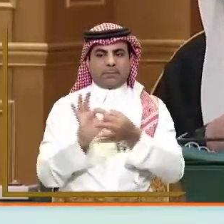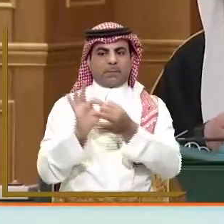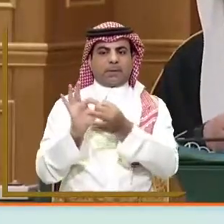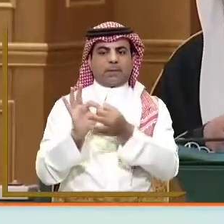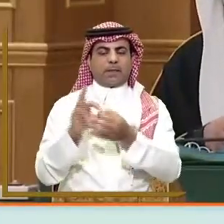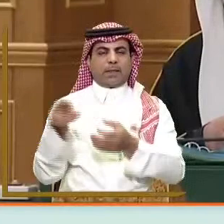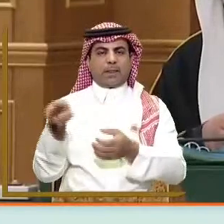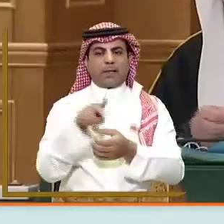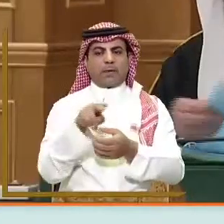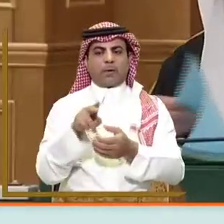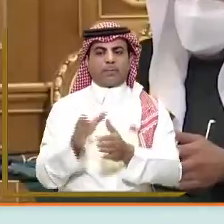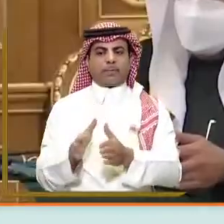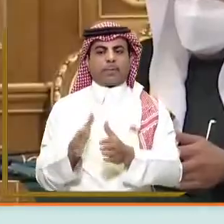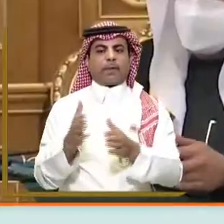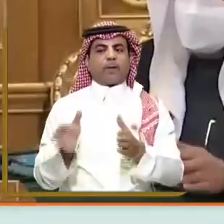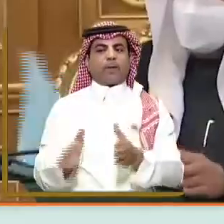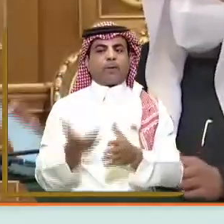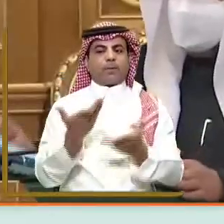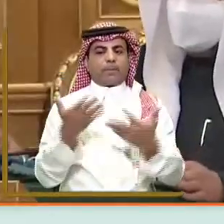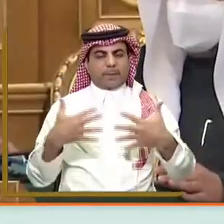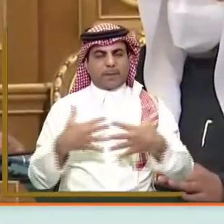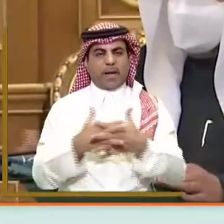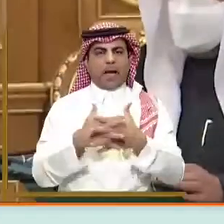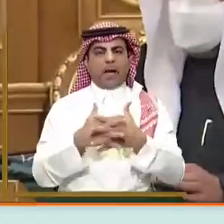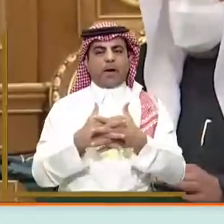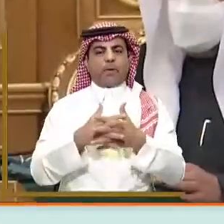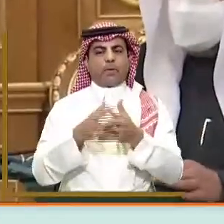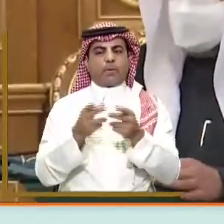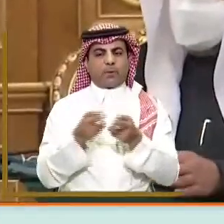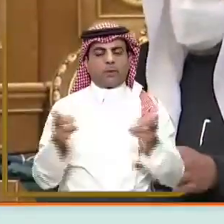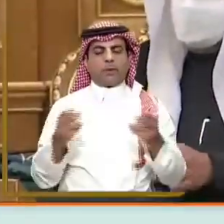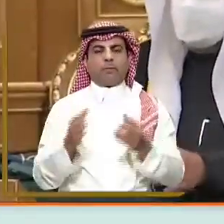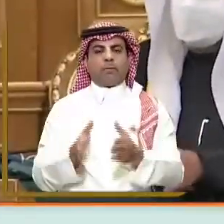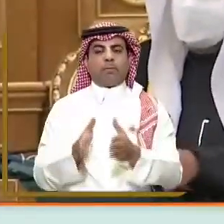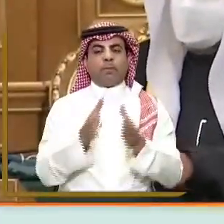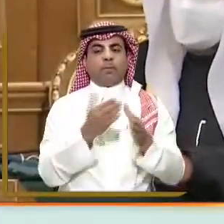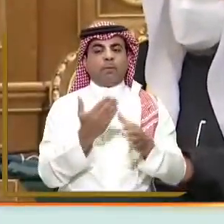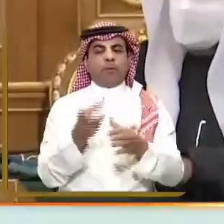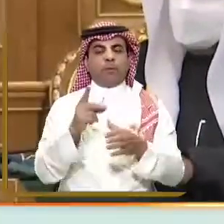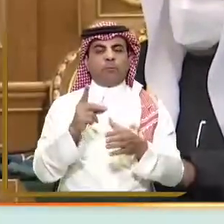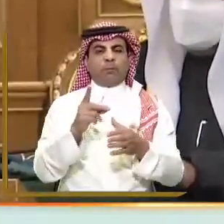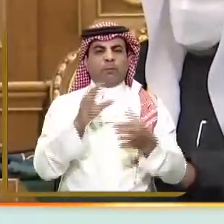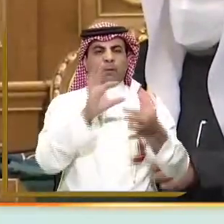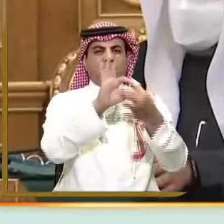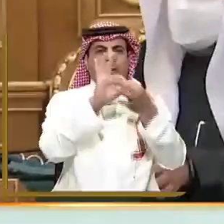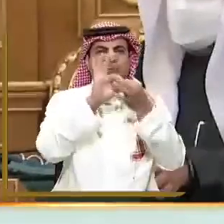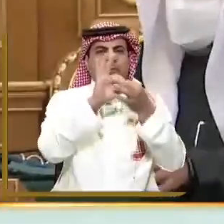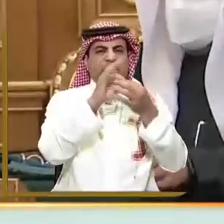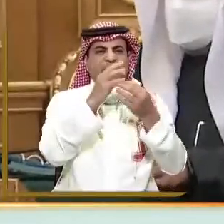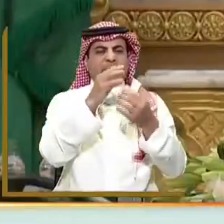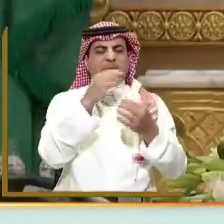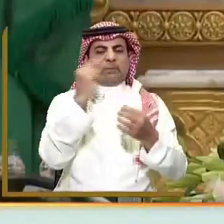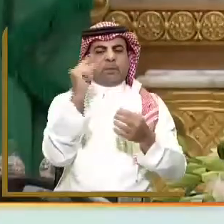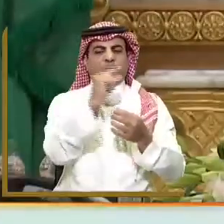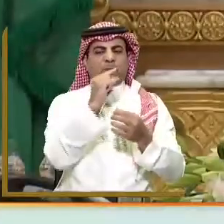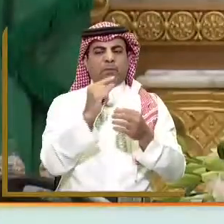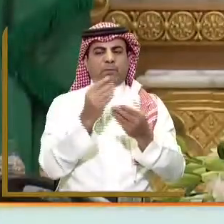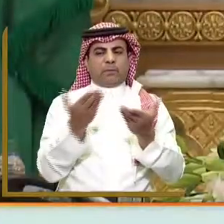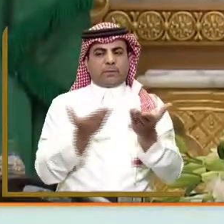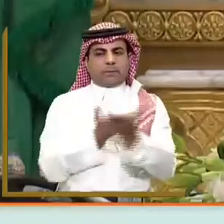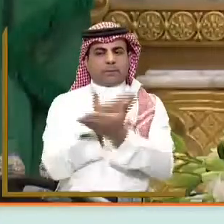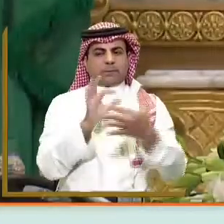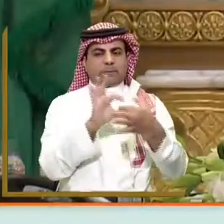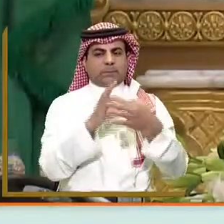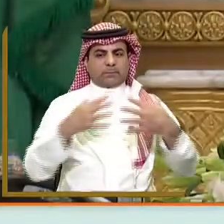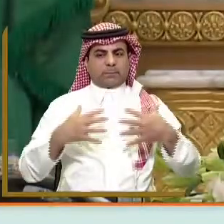الثنائية بين البلدين الصديقين وسبل دعمها وتعزيزها وبحث المستجدات الإقليمية والدولية